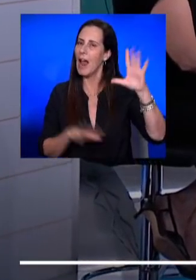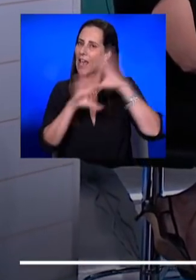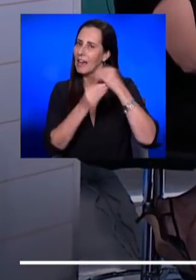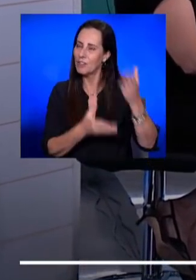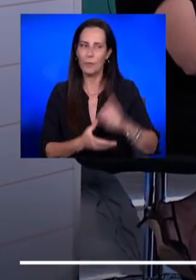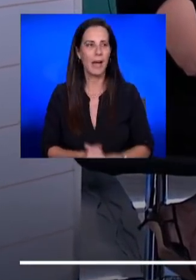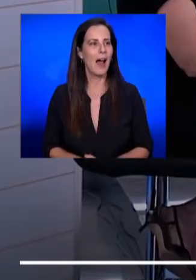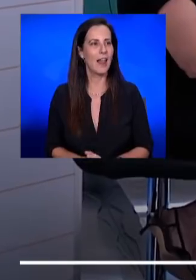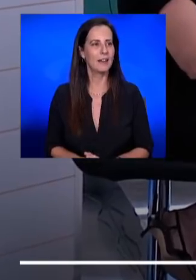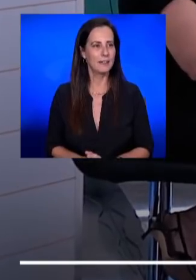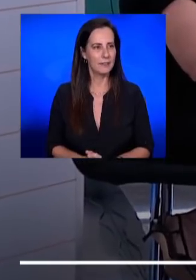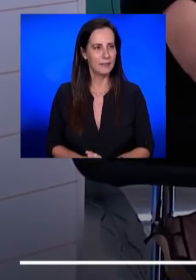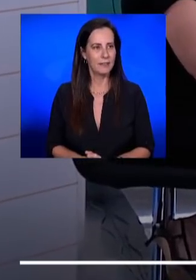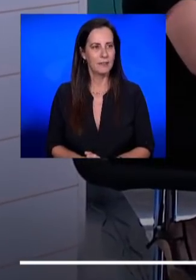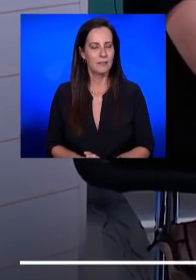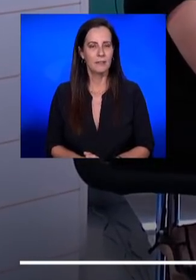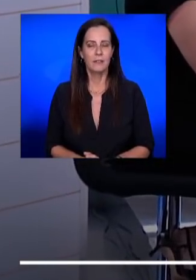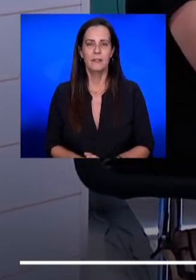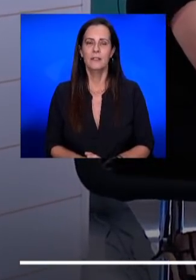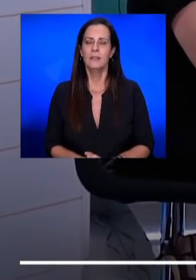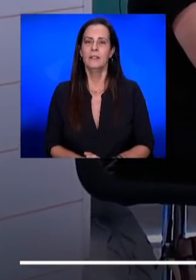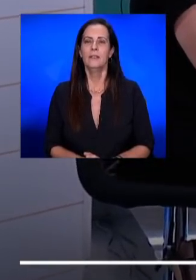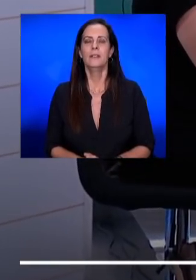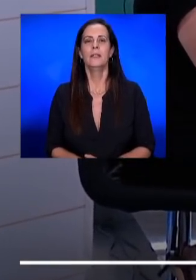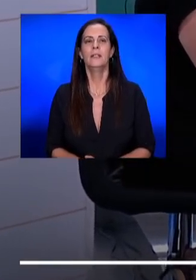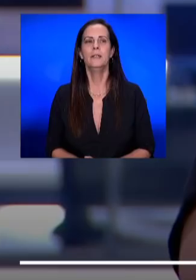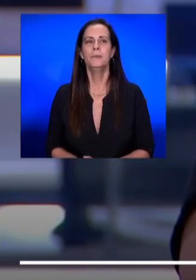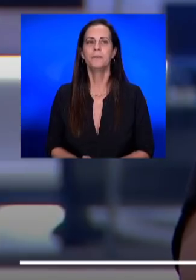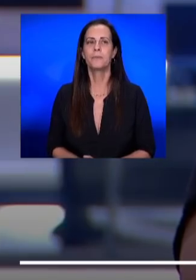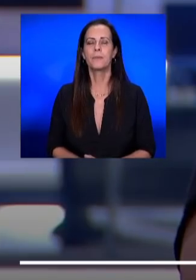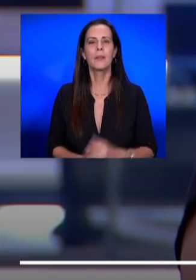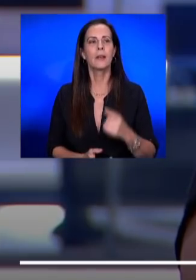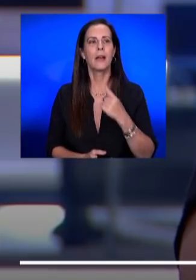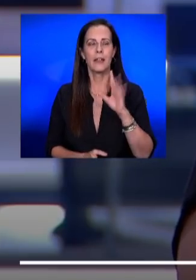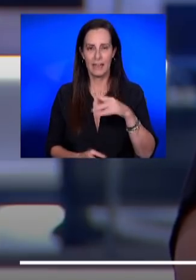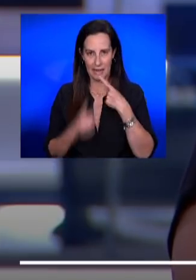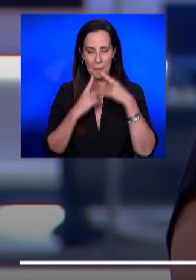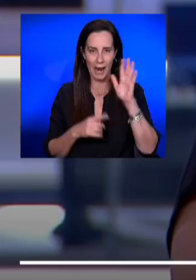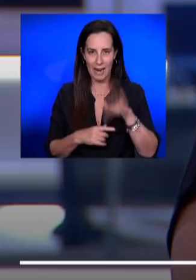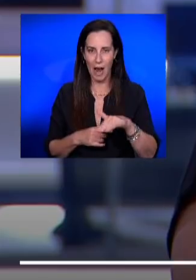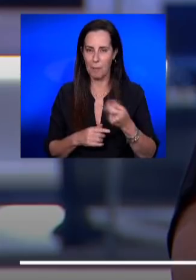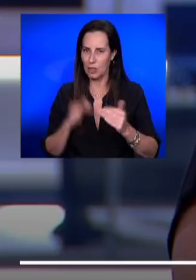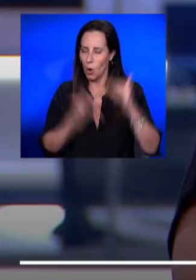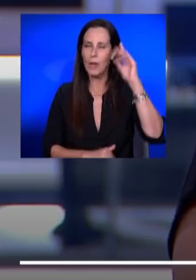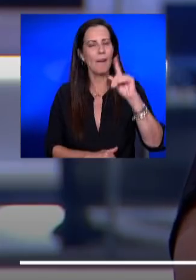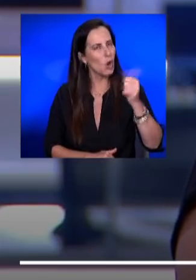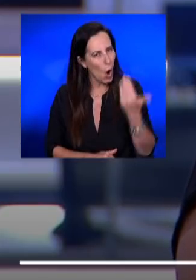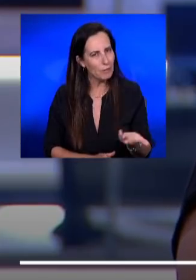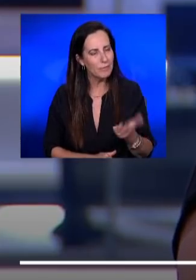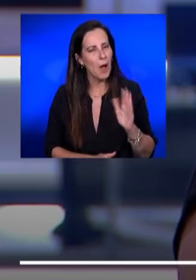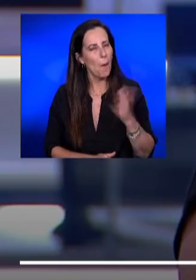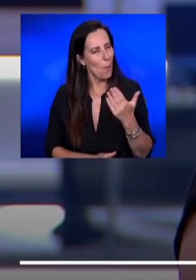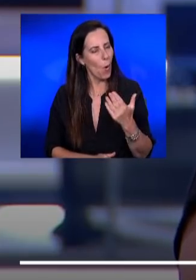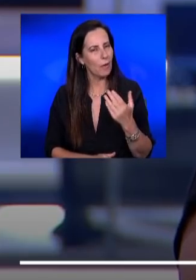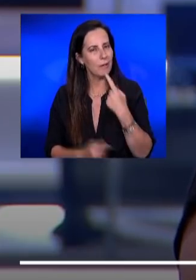מיכל. ערב טוב. נגיד לטובת הצופות והצופים המודאגים שלנו, נדבר תכף גם על גל ההתייקרויות, אבל קודם בואי נדבר על